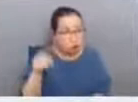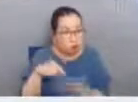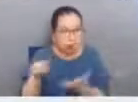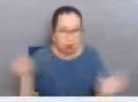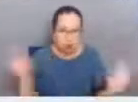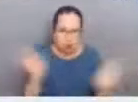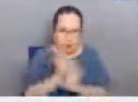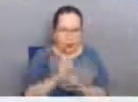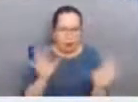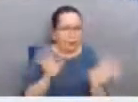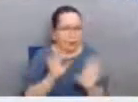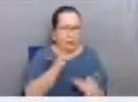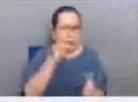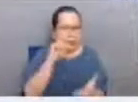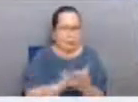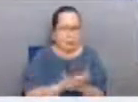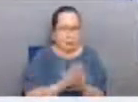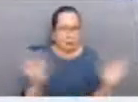pandemya?